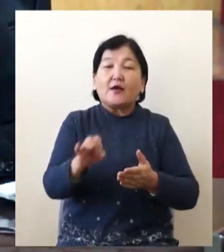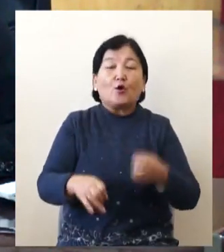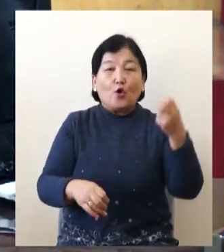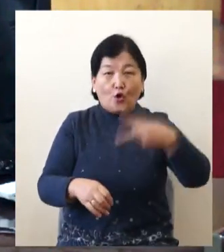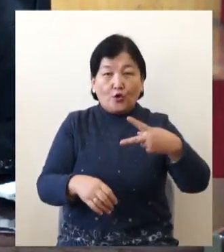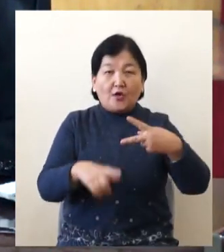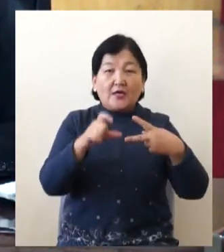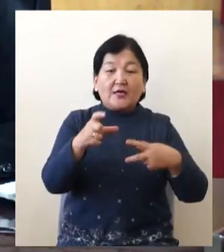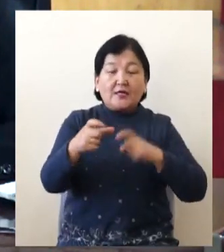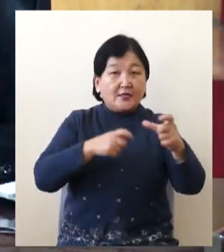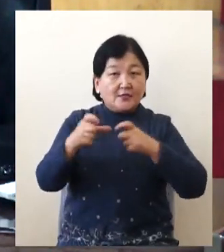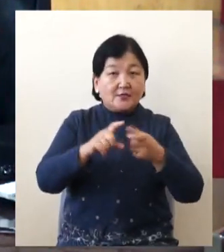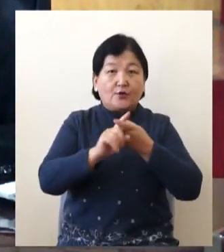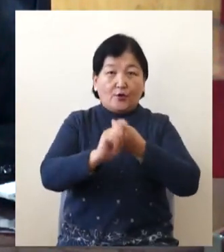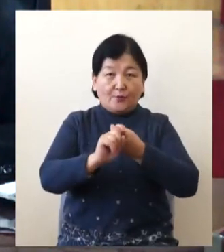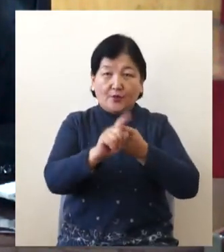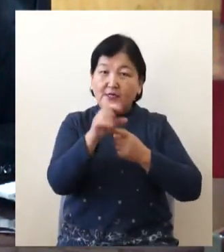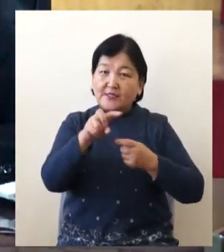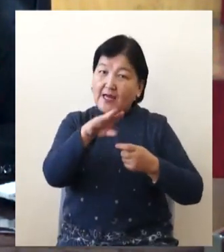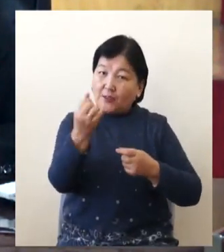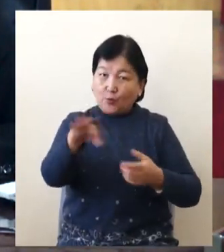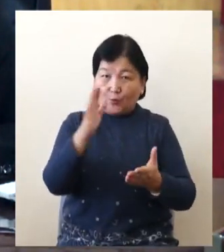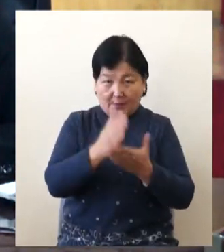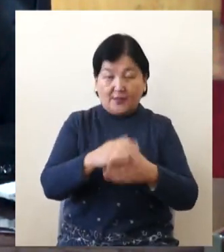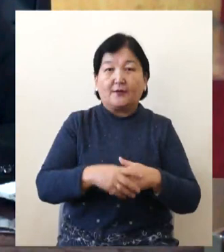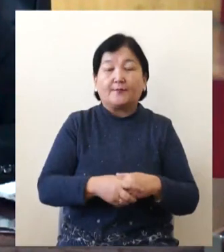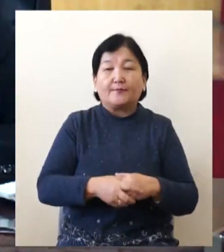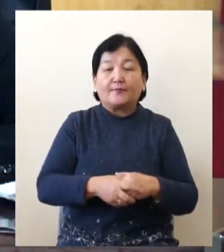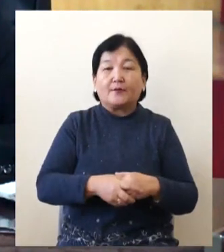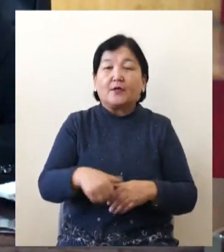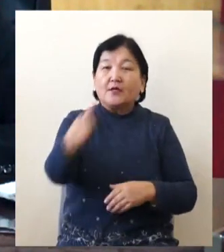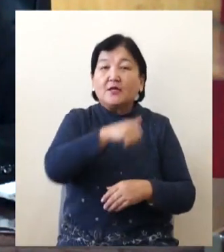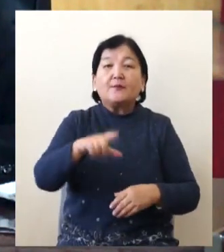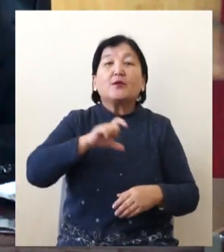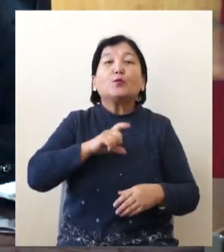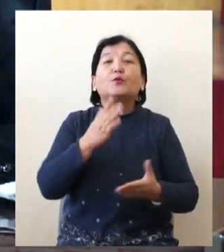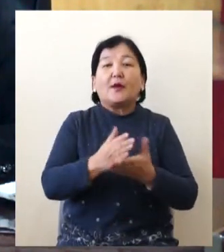засгийн нөхцөлтэй холбоотой заалт байна. За, ийм эрхүүд байд юм байна.